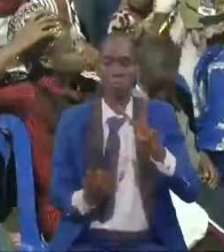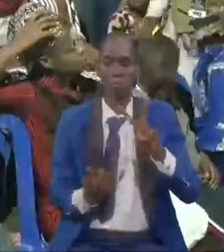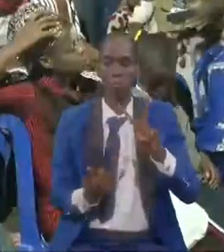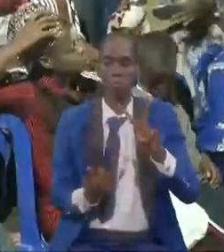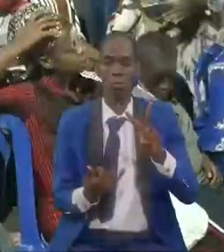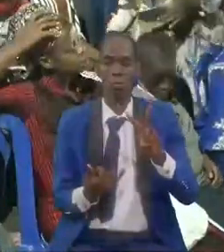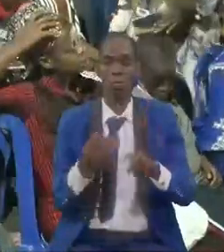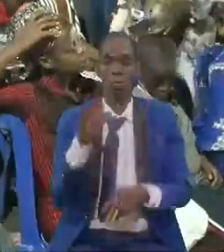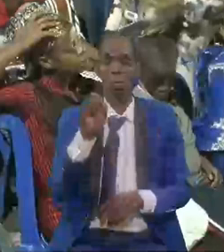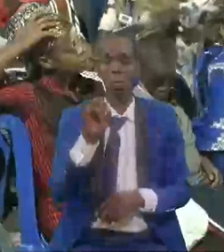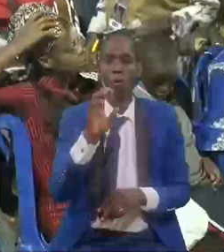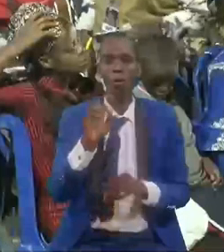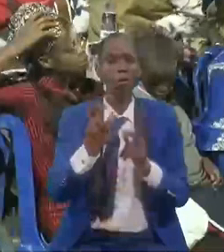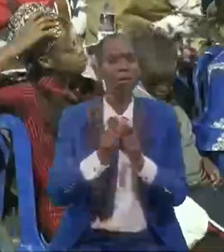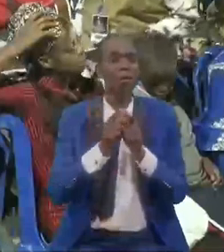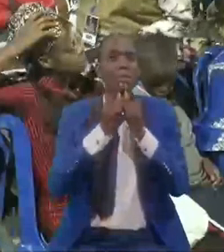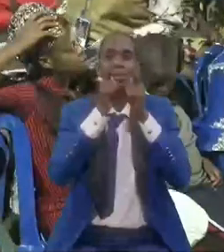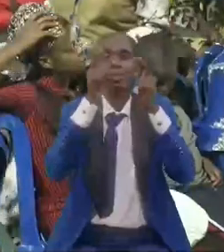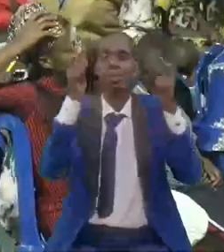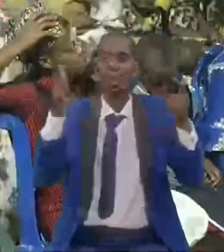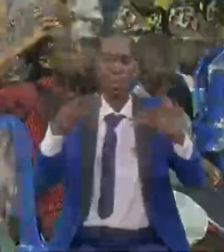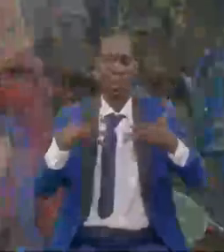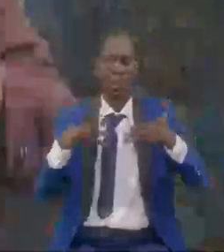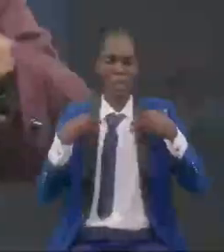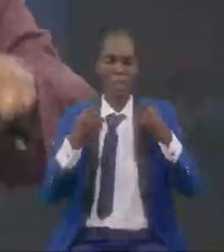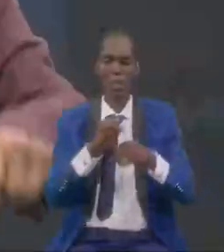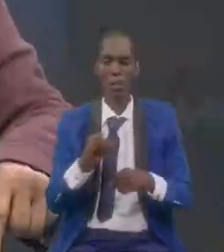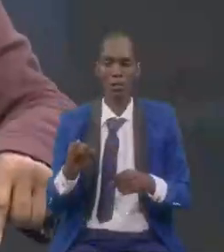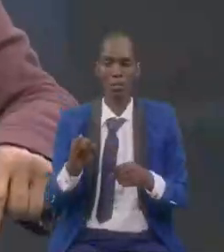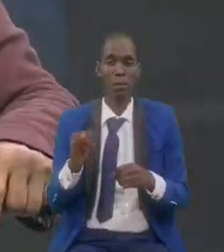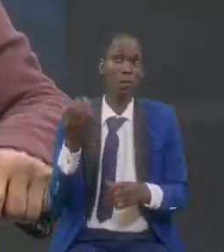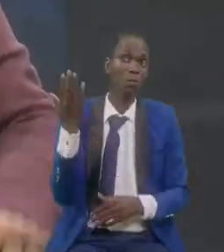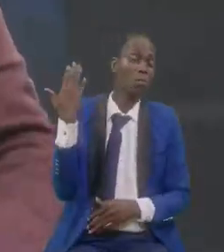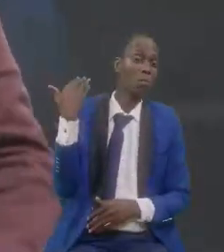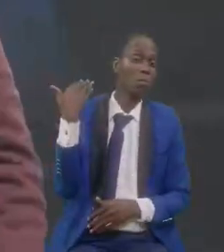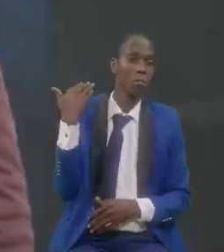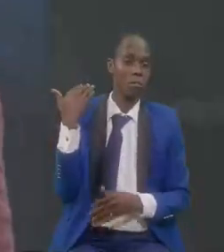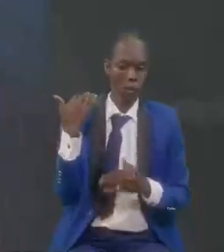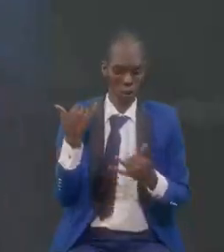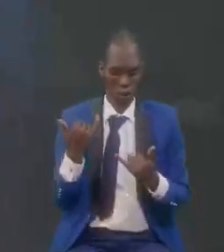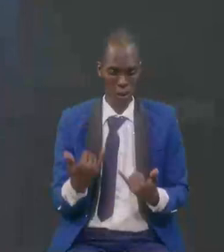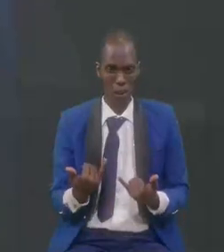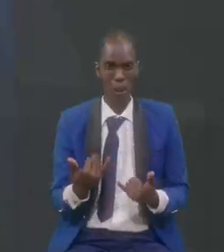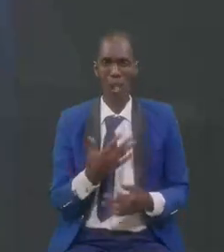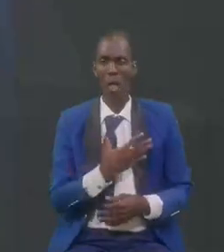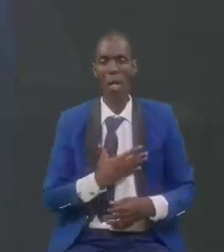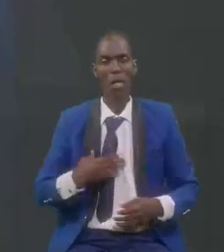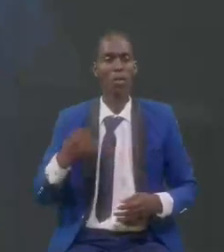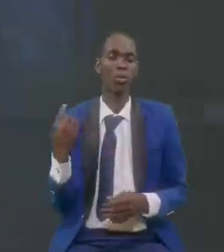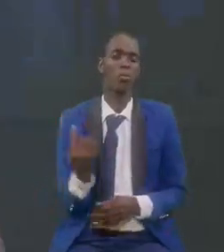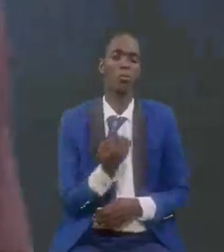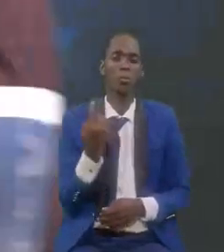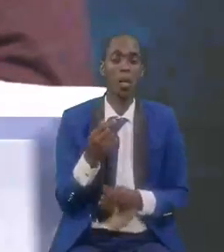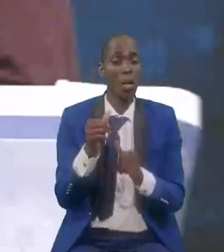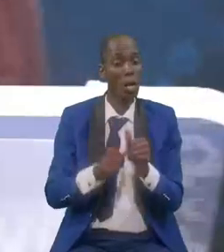Une si grande guérison avant, maintenant et pour toujours.